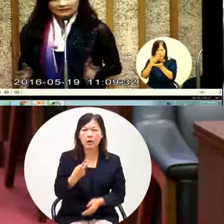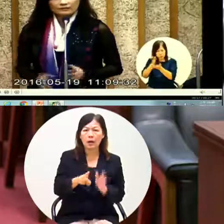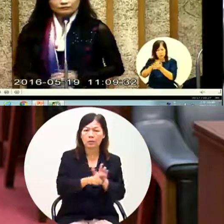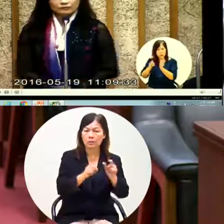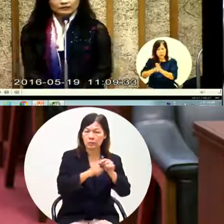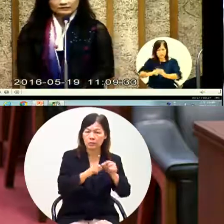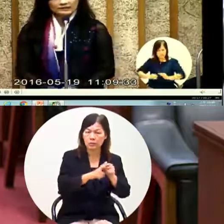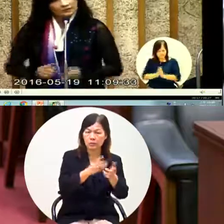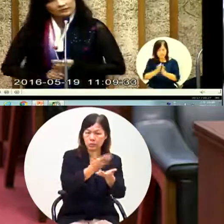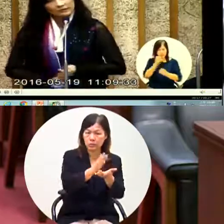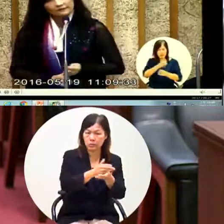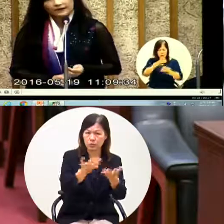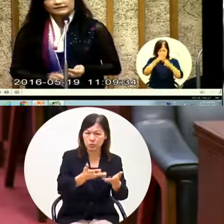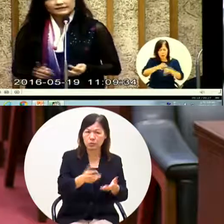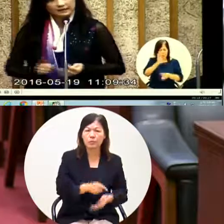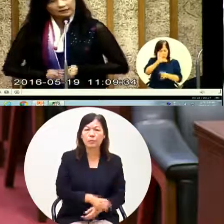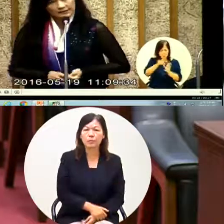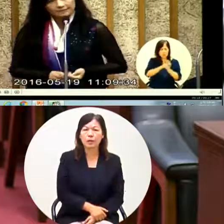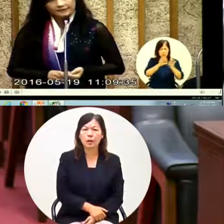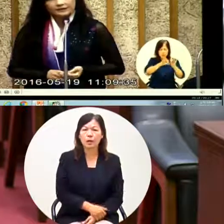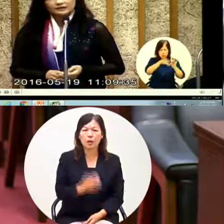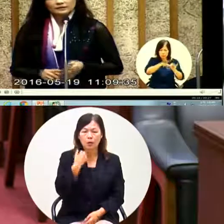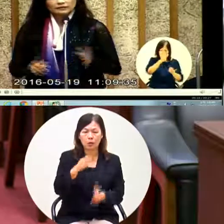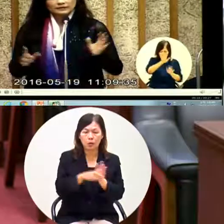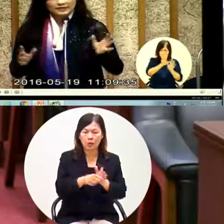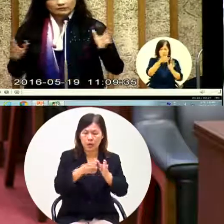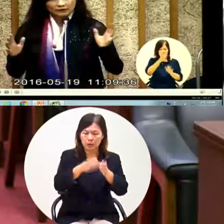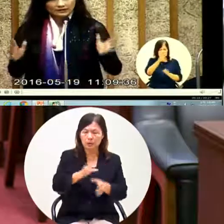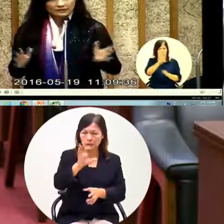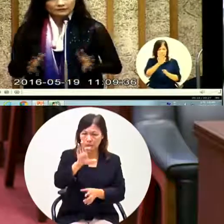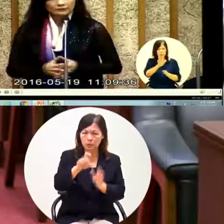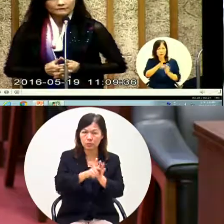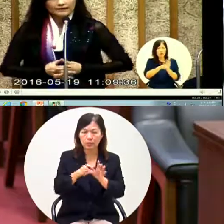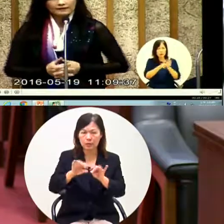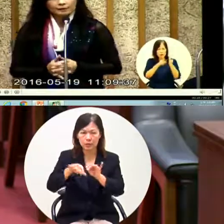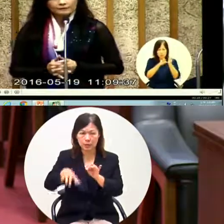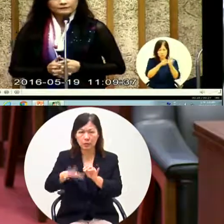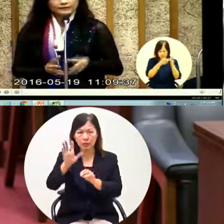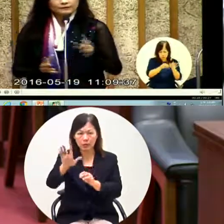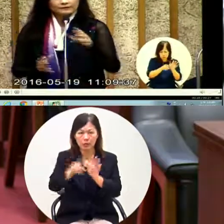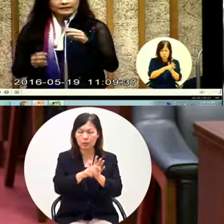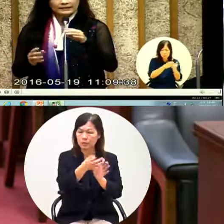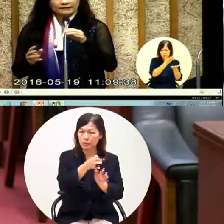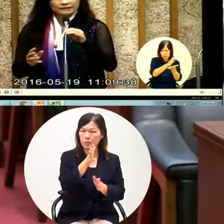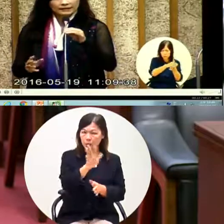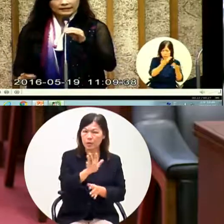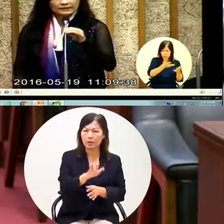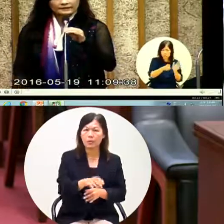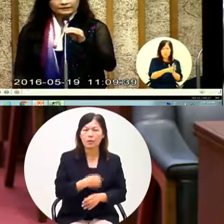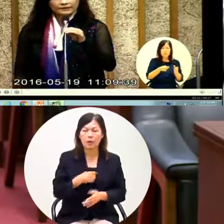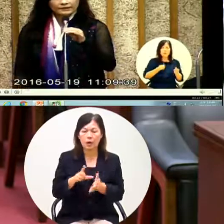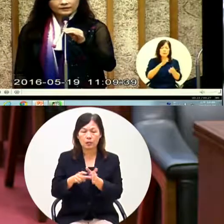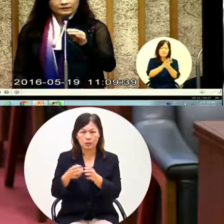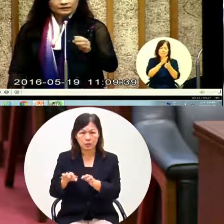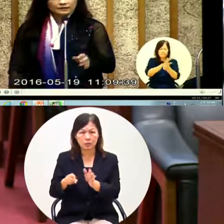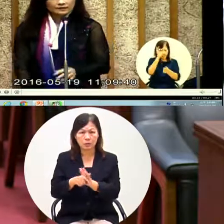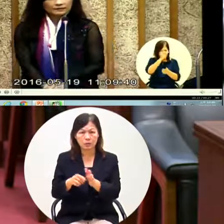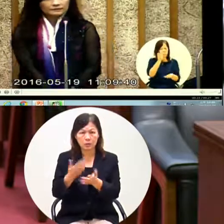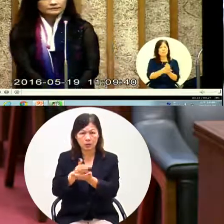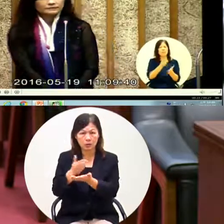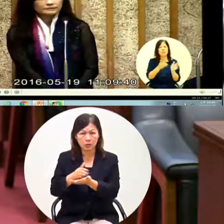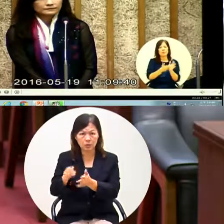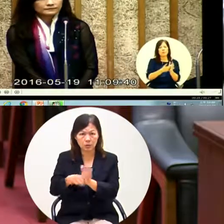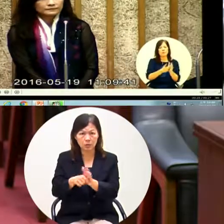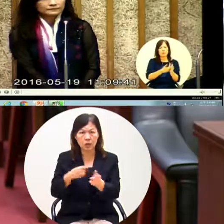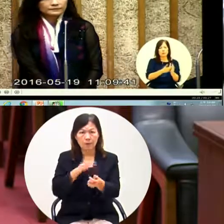下要盖厕所，第一个要有地方，第二个要有经费，所以我想短期的解决方案的部分， 局长，本席已经帮你找好了，在